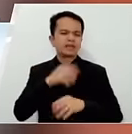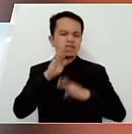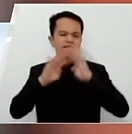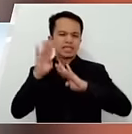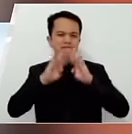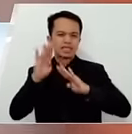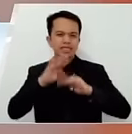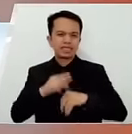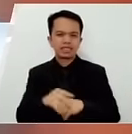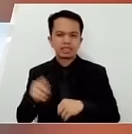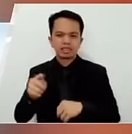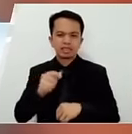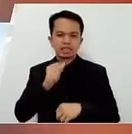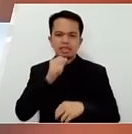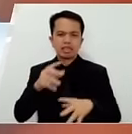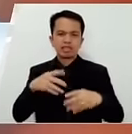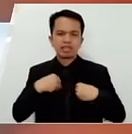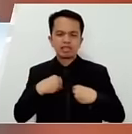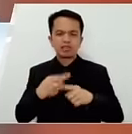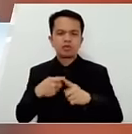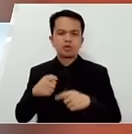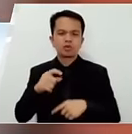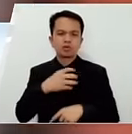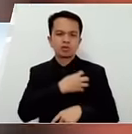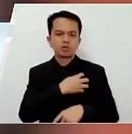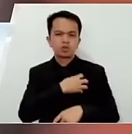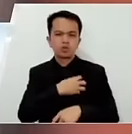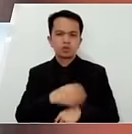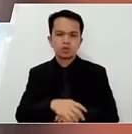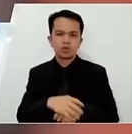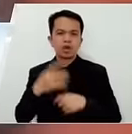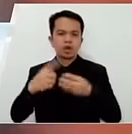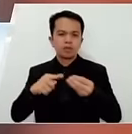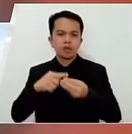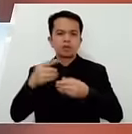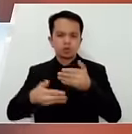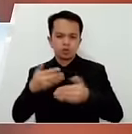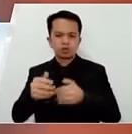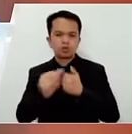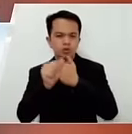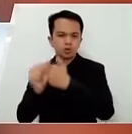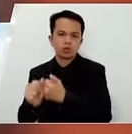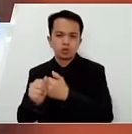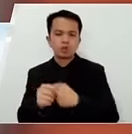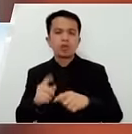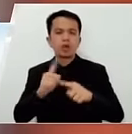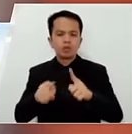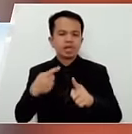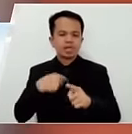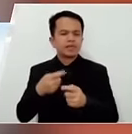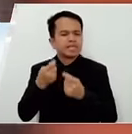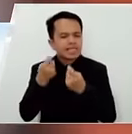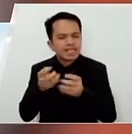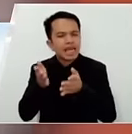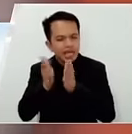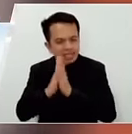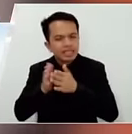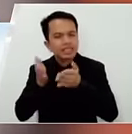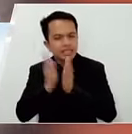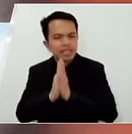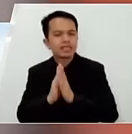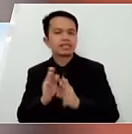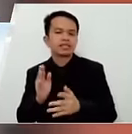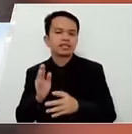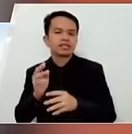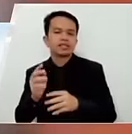pumayag ng mga local authorities dito at ito ang proseso nila. Pero kami ay nagpupumili na kinakailangan may proof of